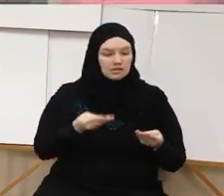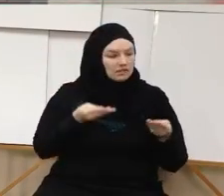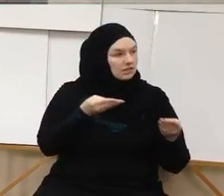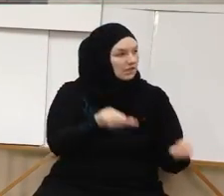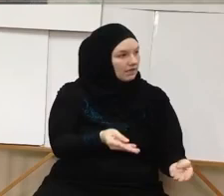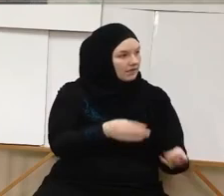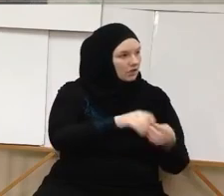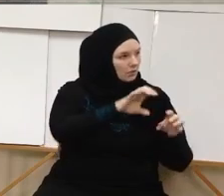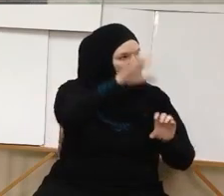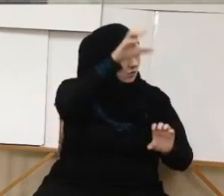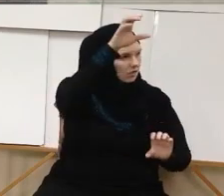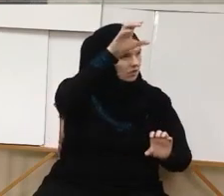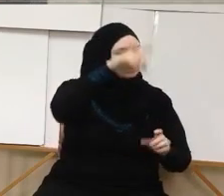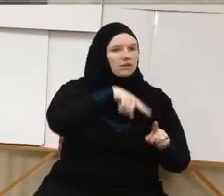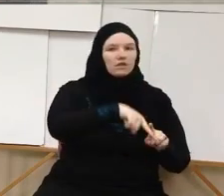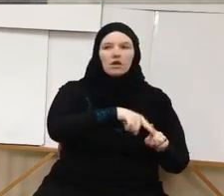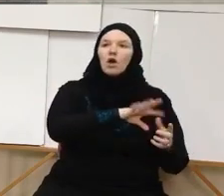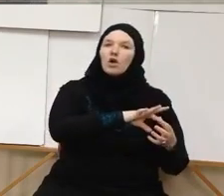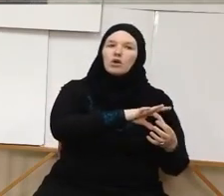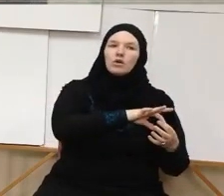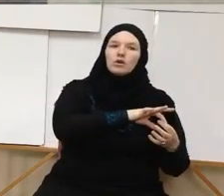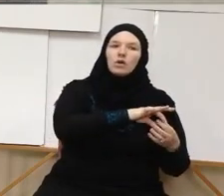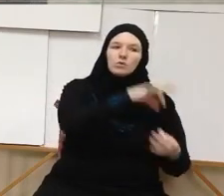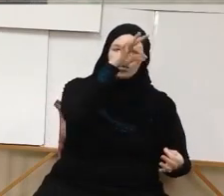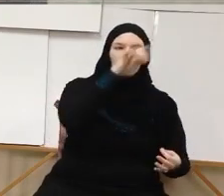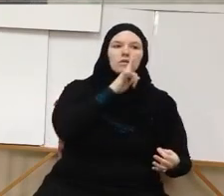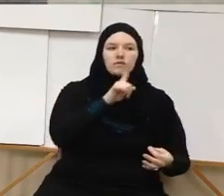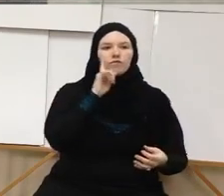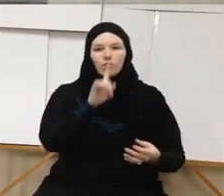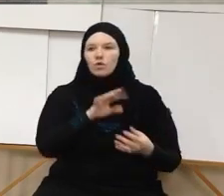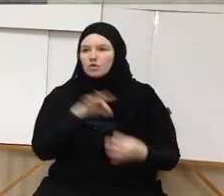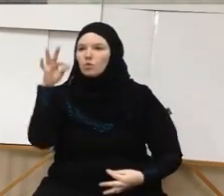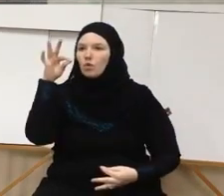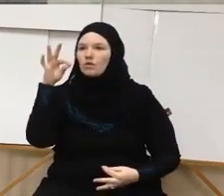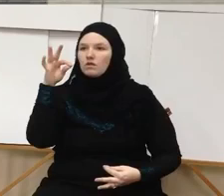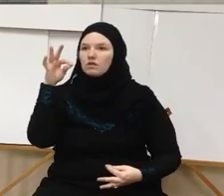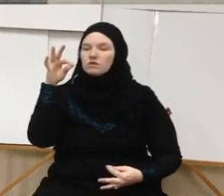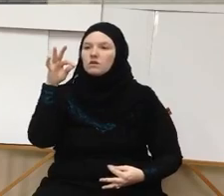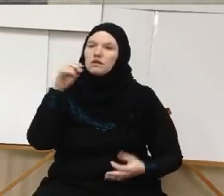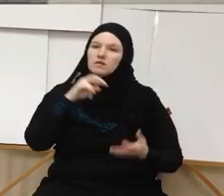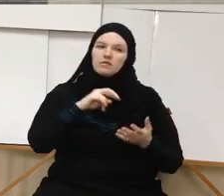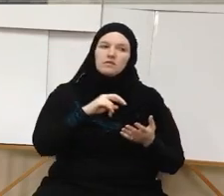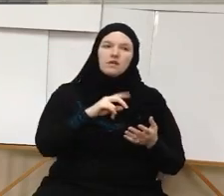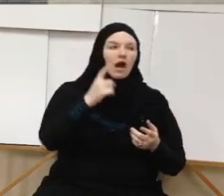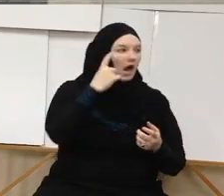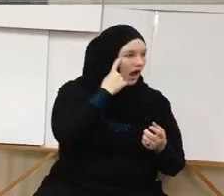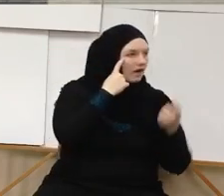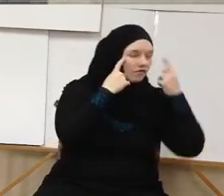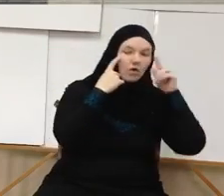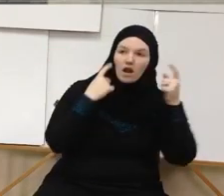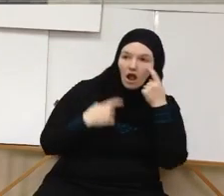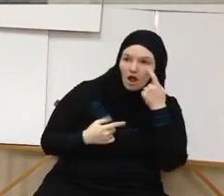in the Torah, that a soul is for the soul, which means retribution. وَالْعَيْنَ بِالْعَيْنِ, an eye for an